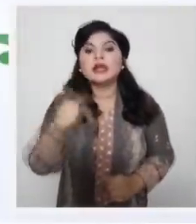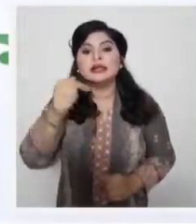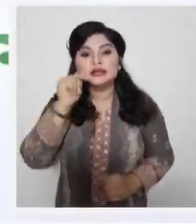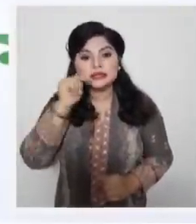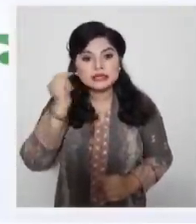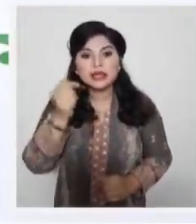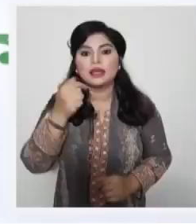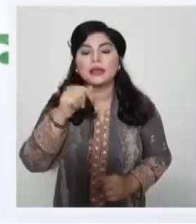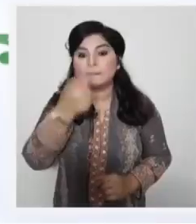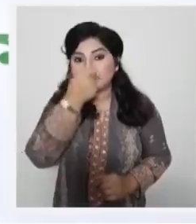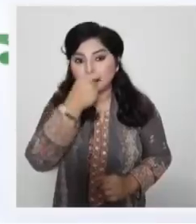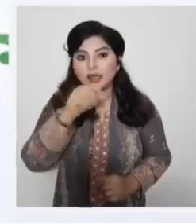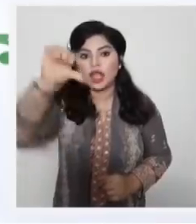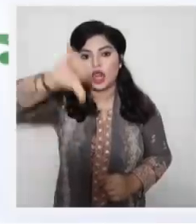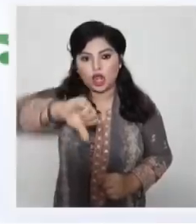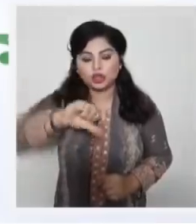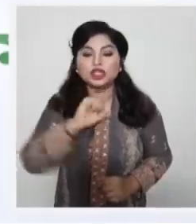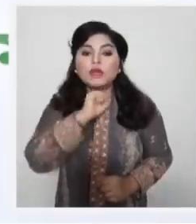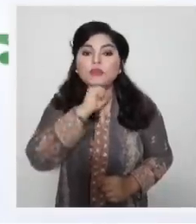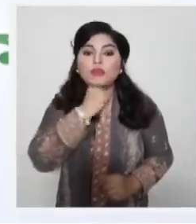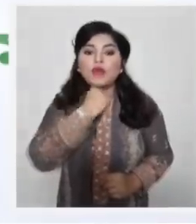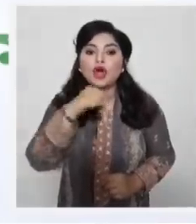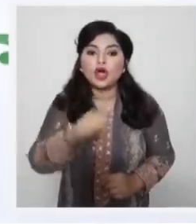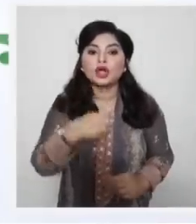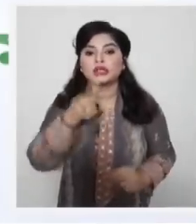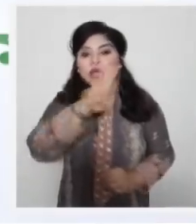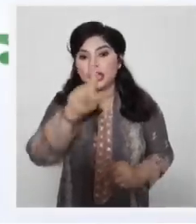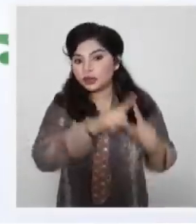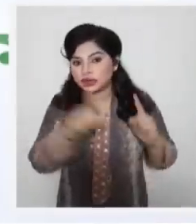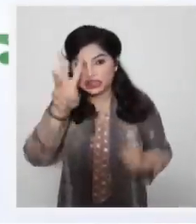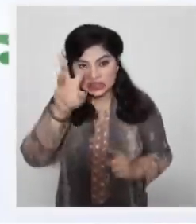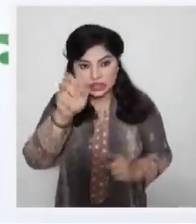যারা মৃত্যুবরণ করেছেন তাদের মধ্যে পুরুষ 37 জন, নারী 9 জন,